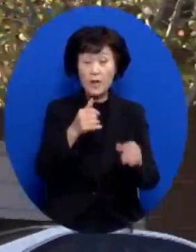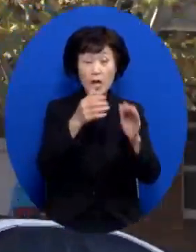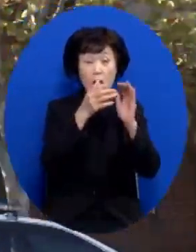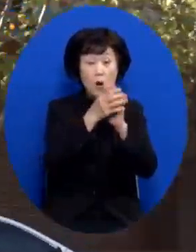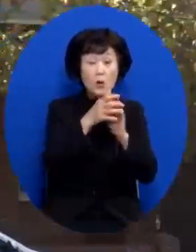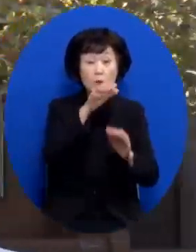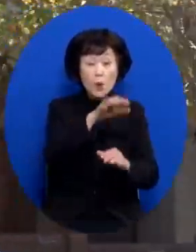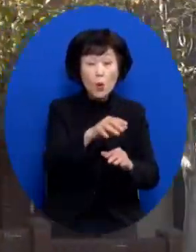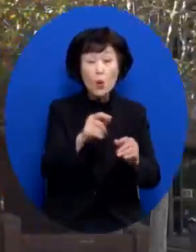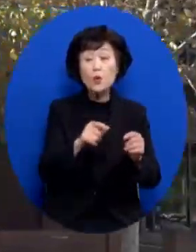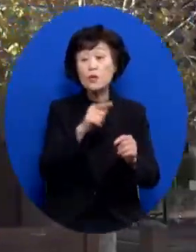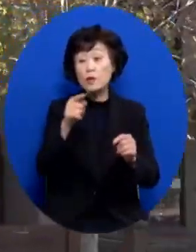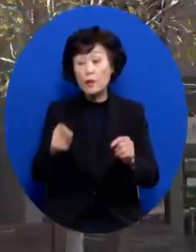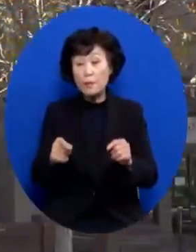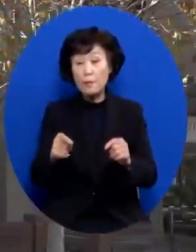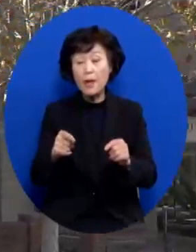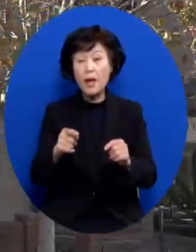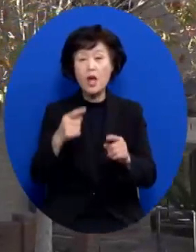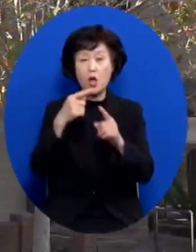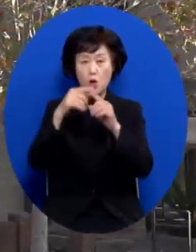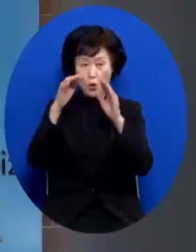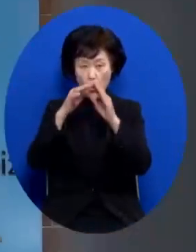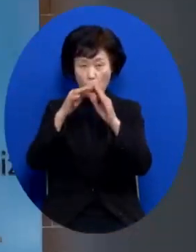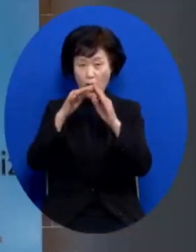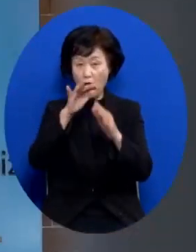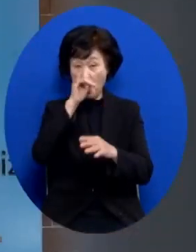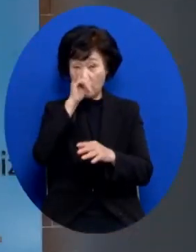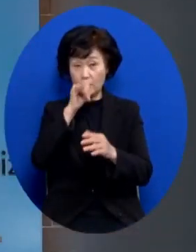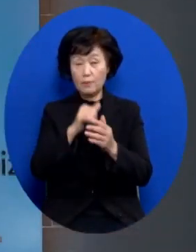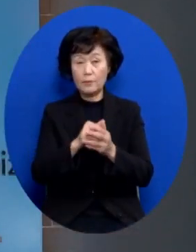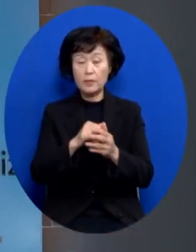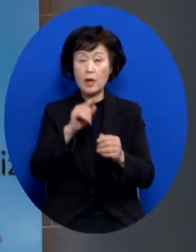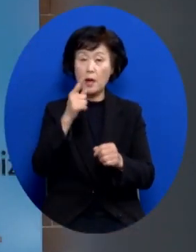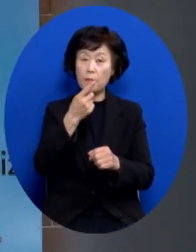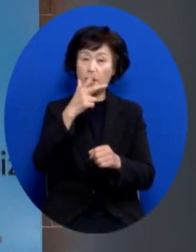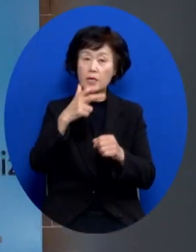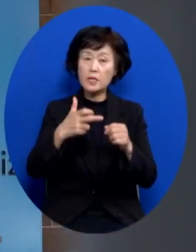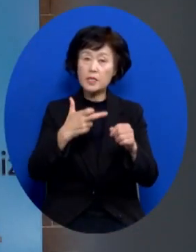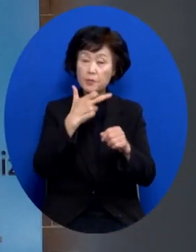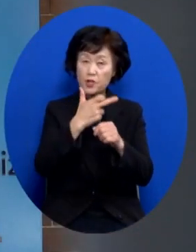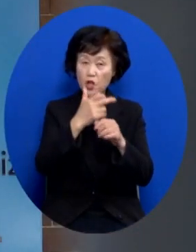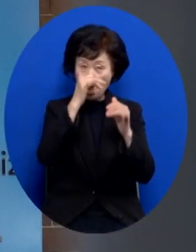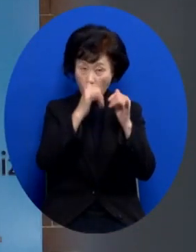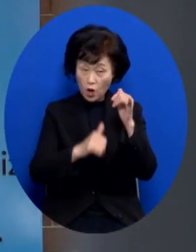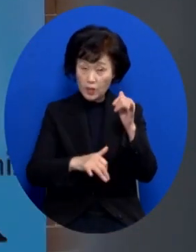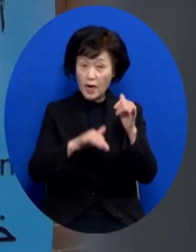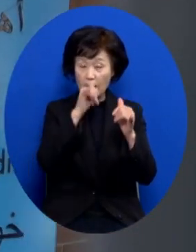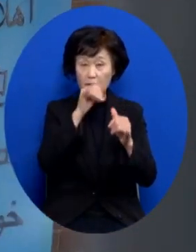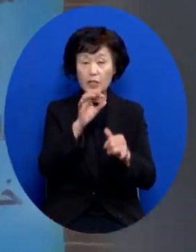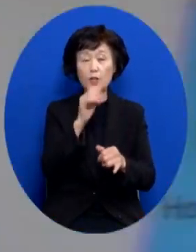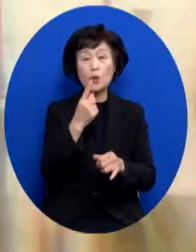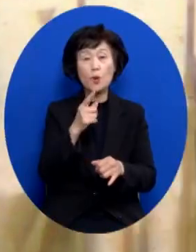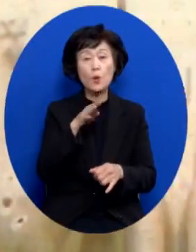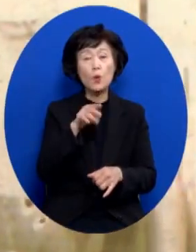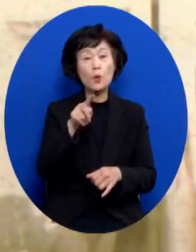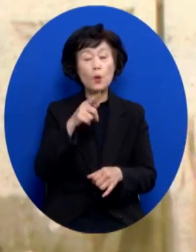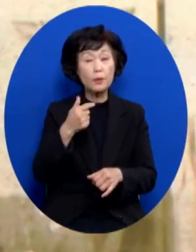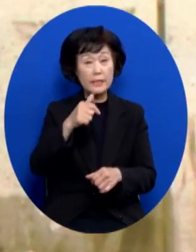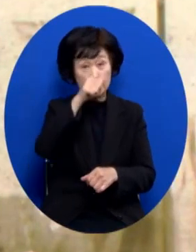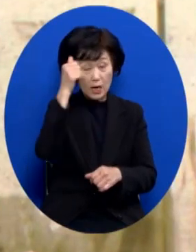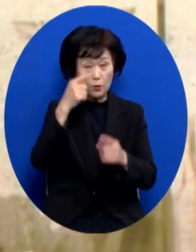옆에 어울리지 않는 한 교회의 간판. 무려 117년 역사를 지닌 5번 장로교회입니다.